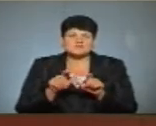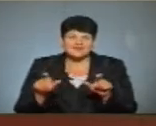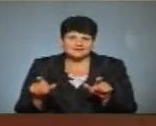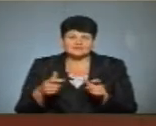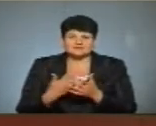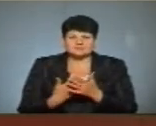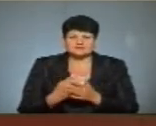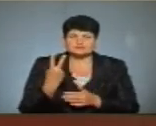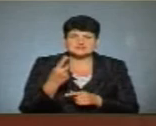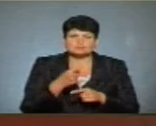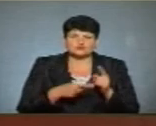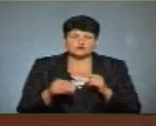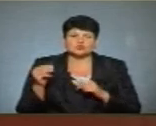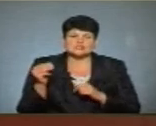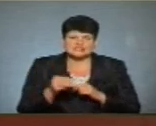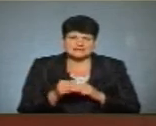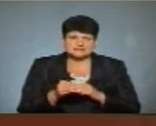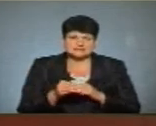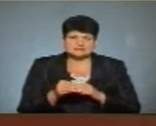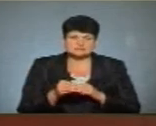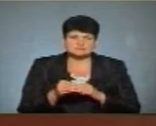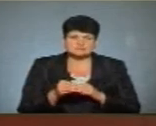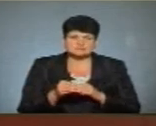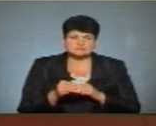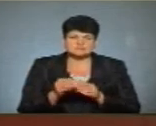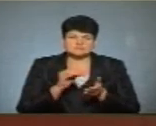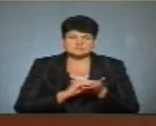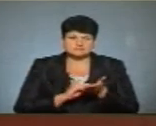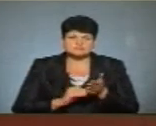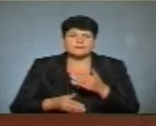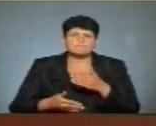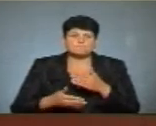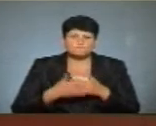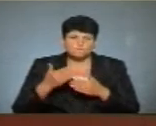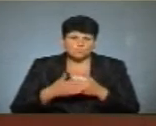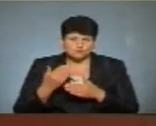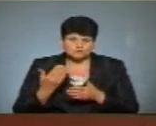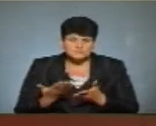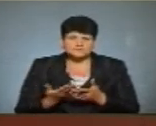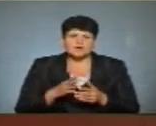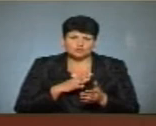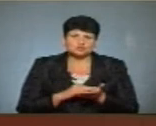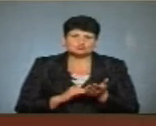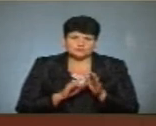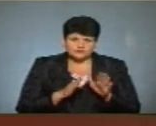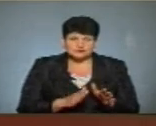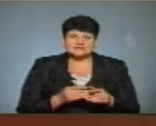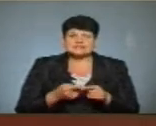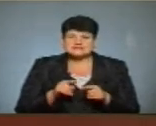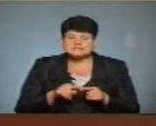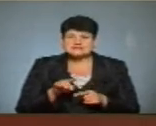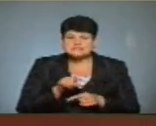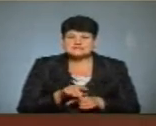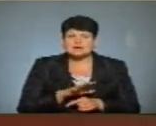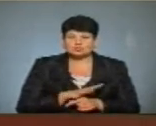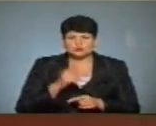майже 2,5 тисячі на них було зафіксовані порушення. Інколи це повторювалось порушення. На її думку, це було